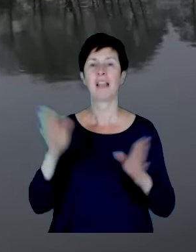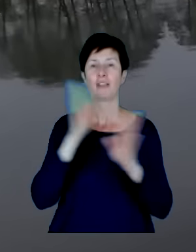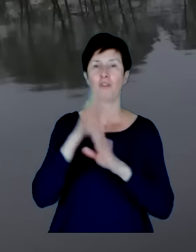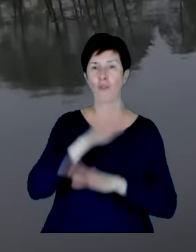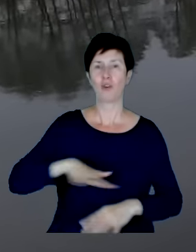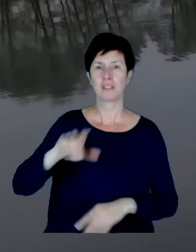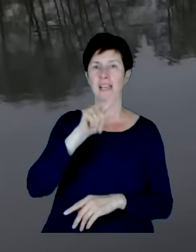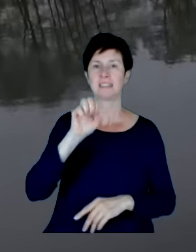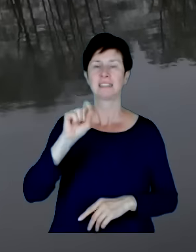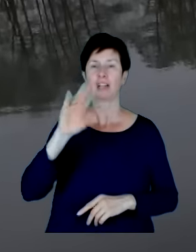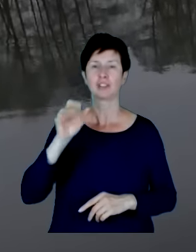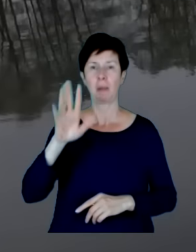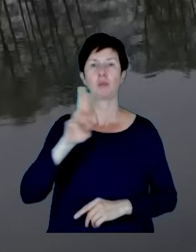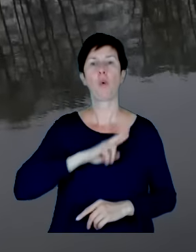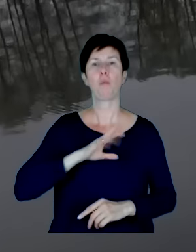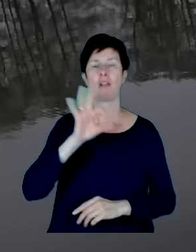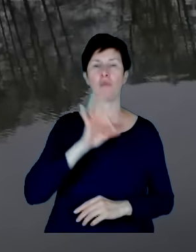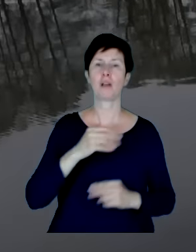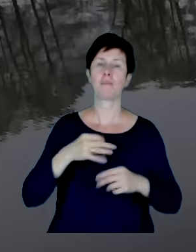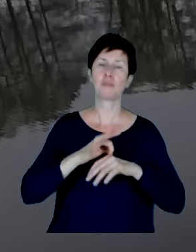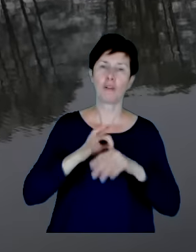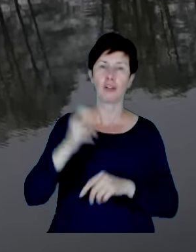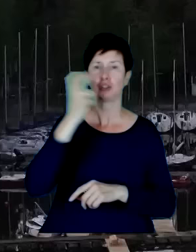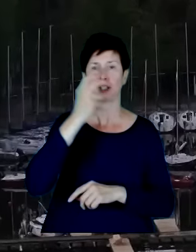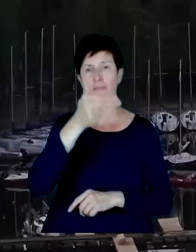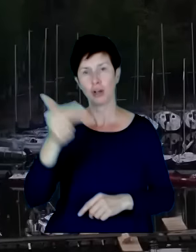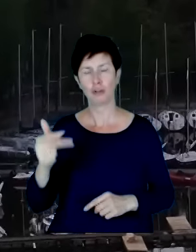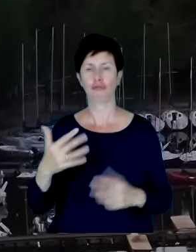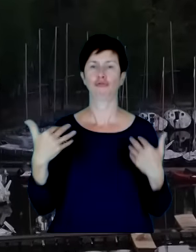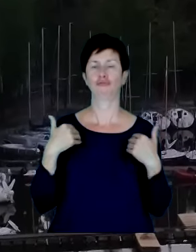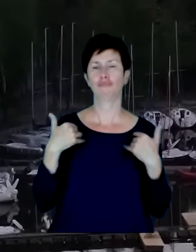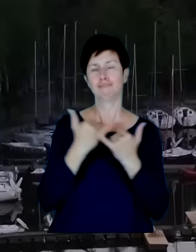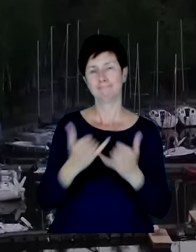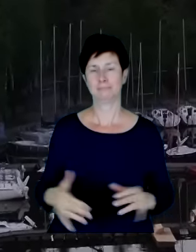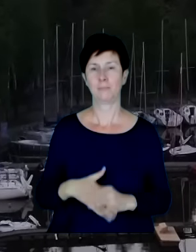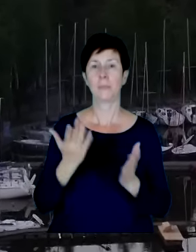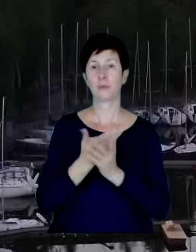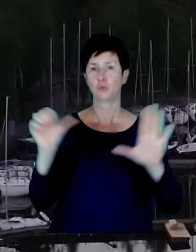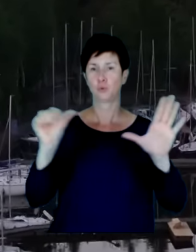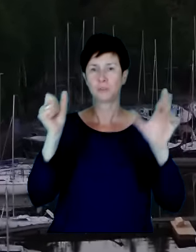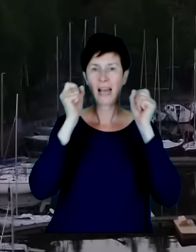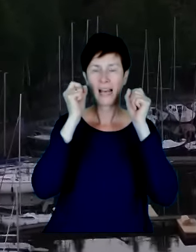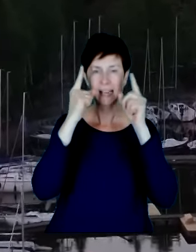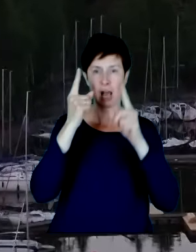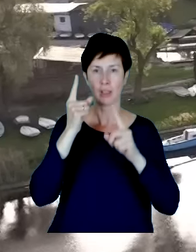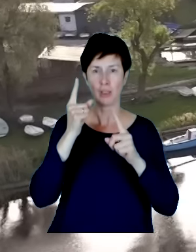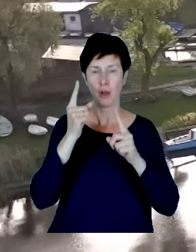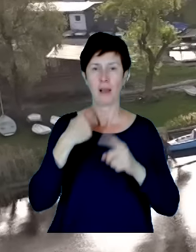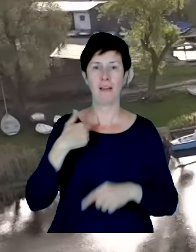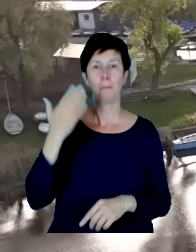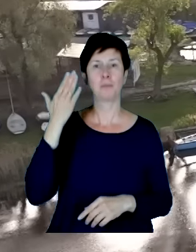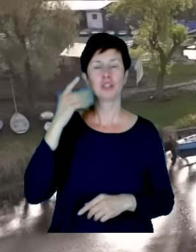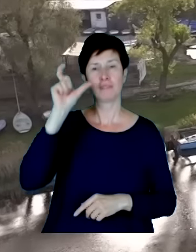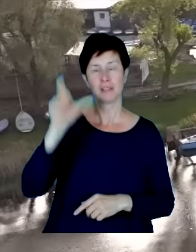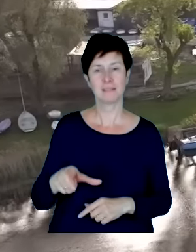pojawią się państwa ulubieni prowadzący ciekawi goście i tematy z życia wzięte już o 6:00 rano w programie Republika wstajemy przywitają państwa